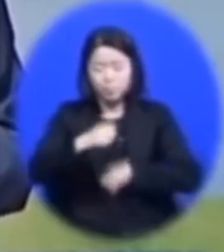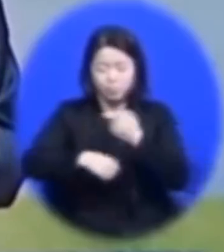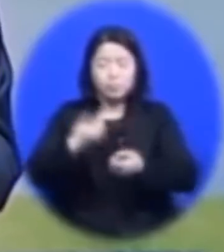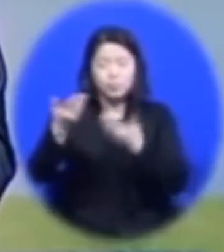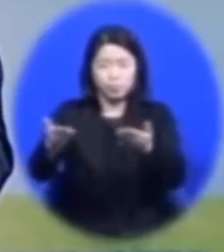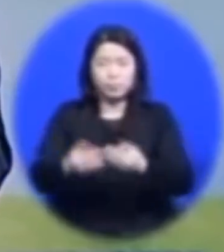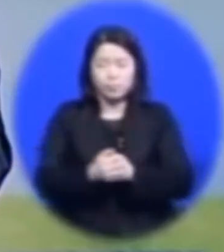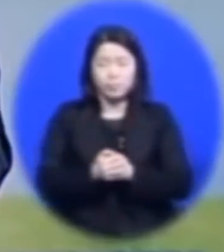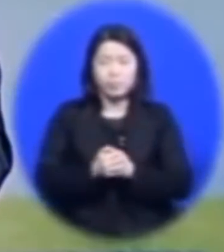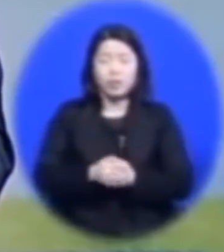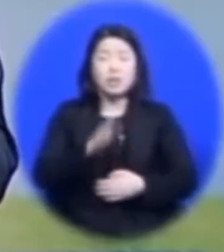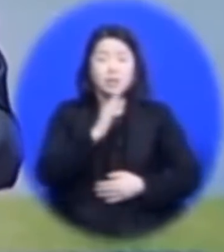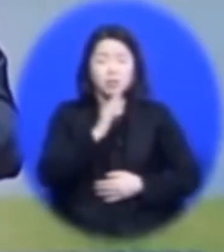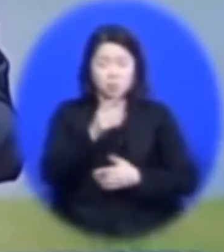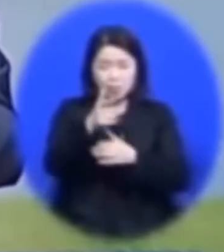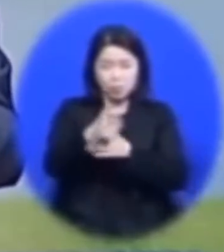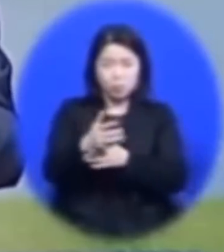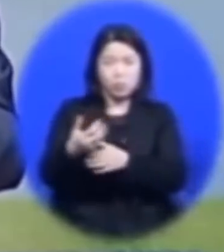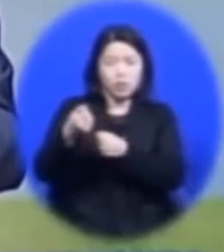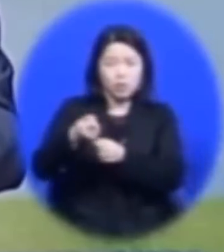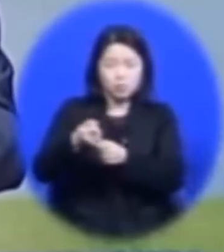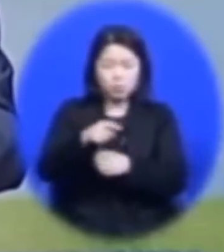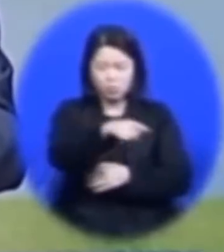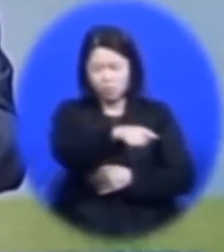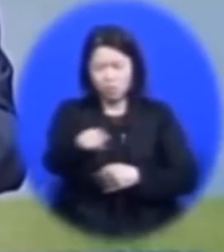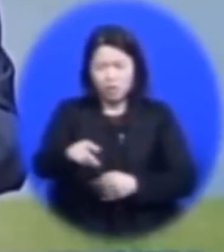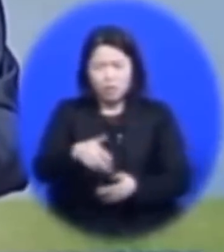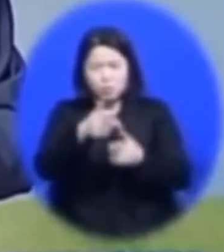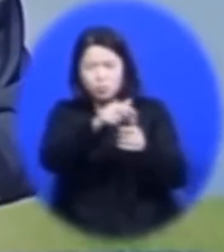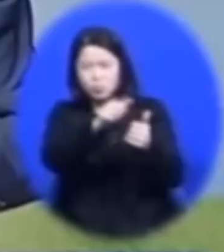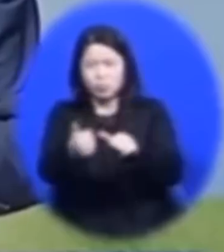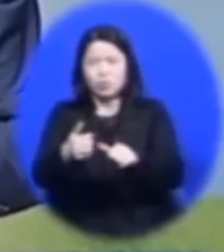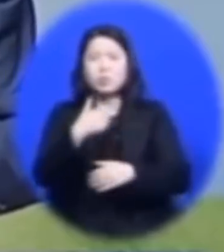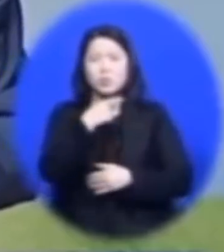정말 그 총을 들고 죽이고 싶 뜰 해요